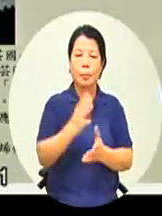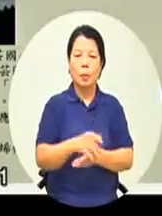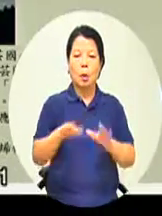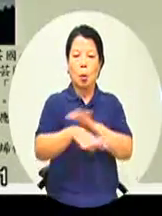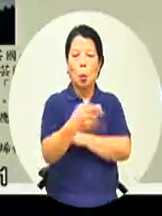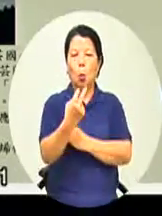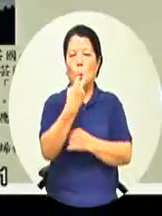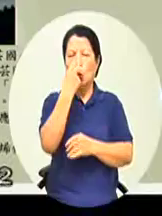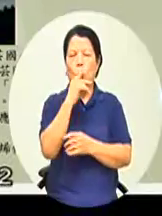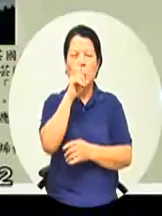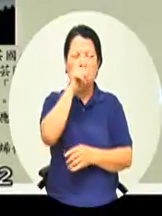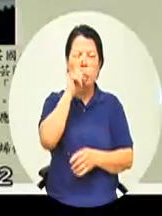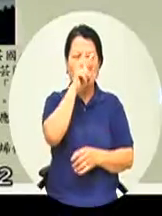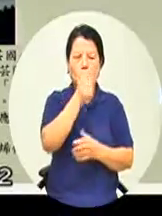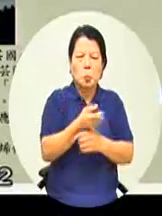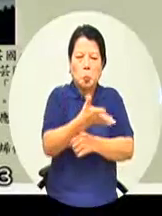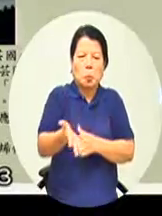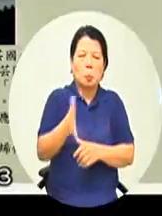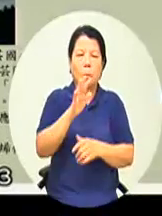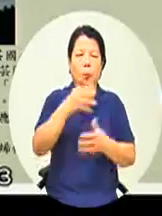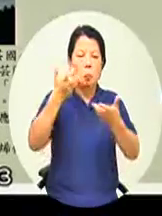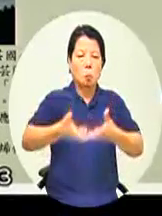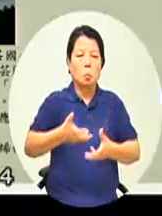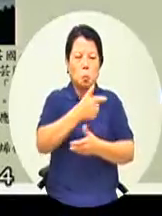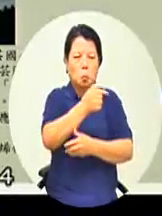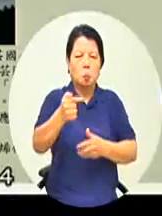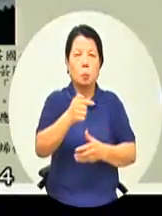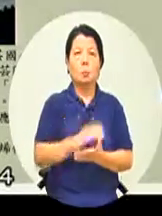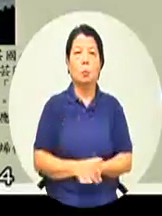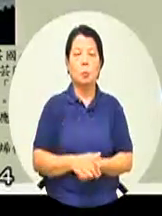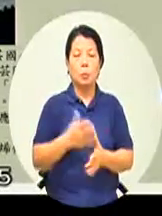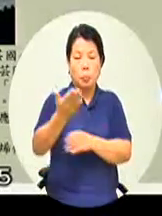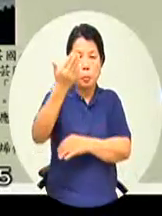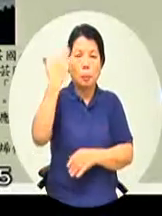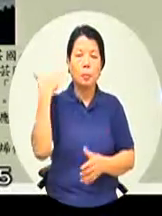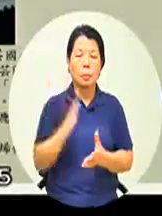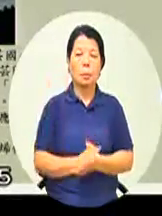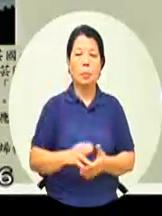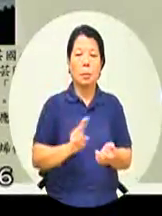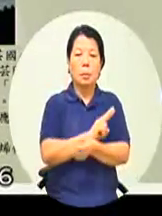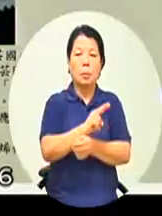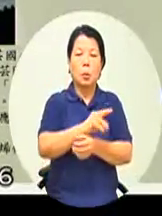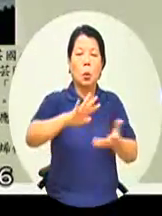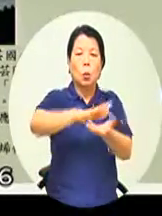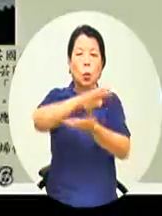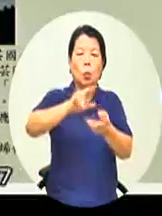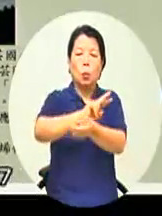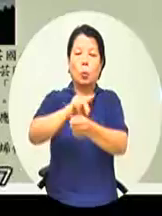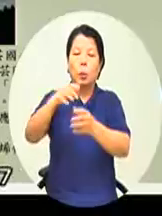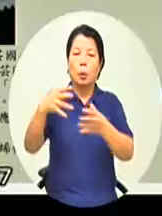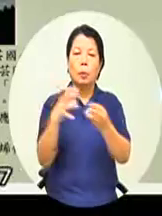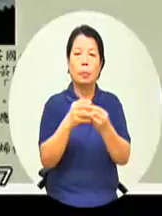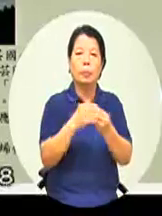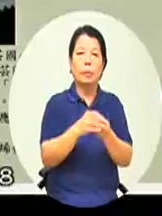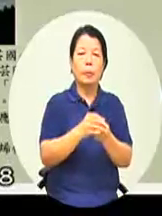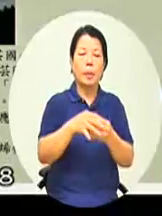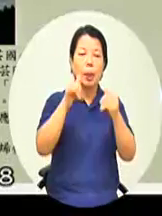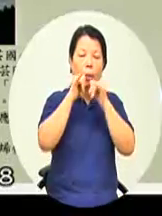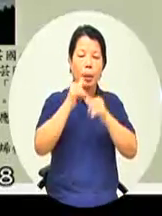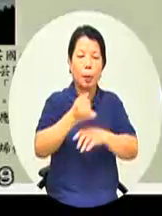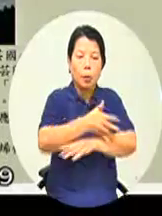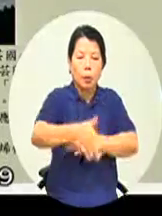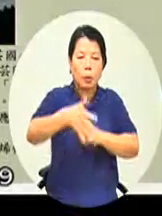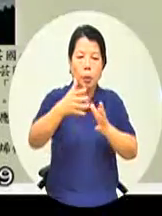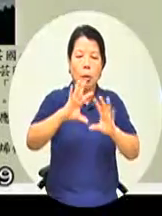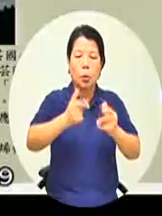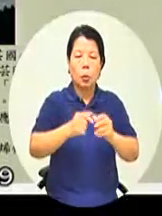污染最严重啦。当然哈，在之前我们云林县麦寮乡桥头国小哦许处